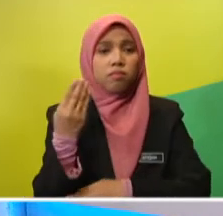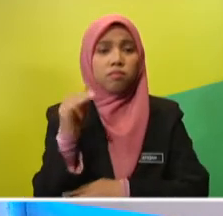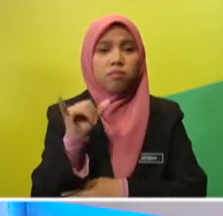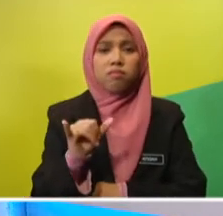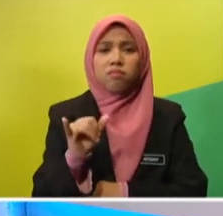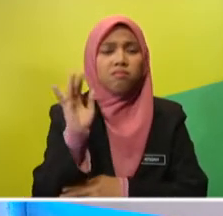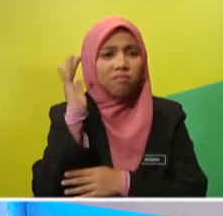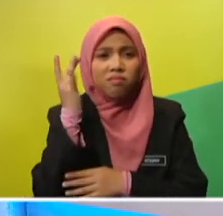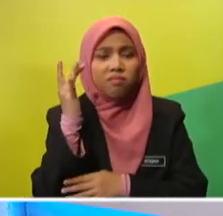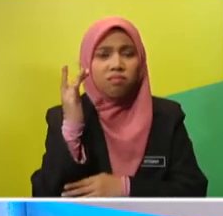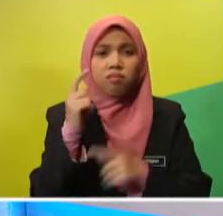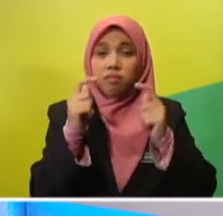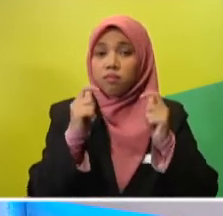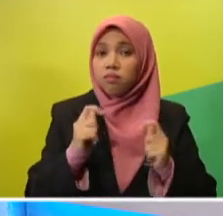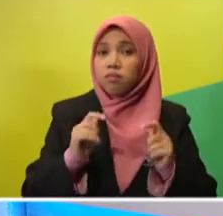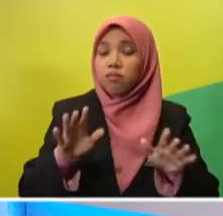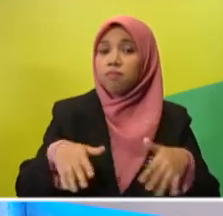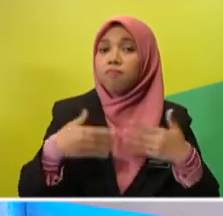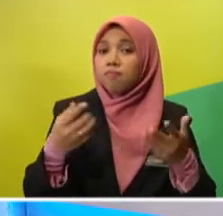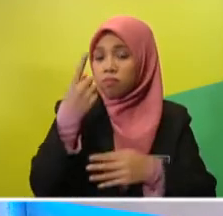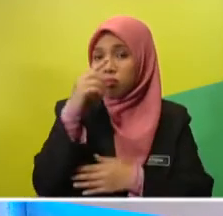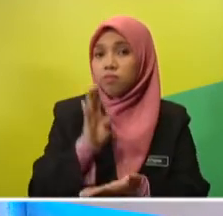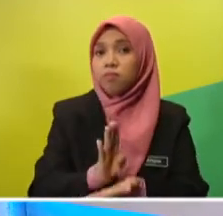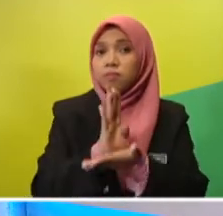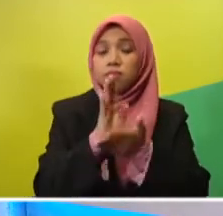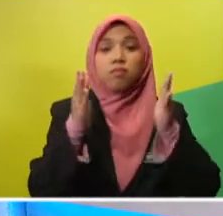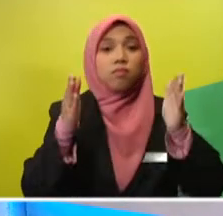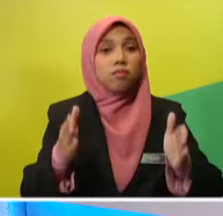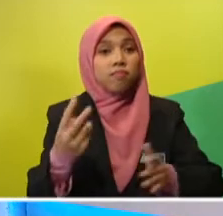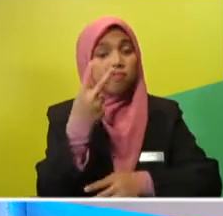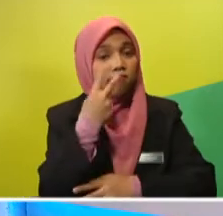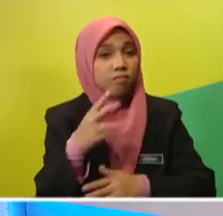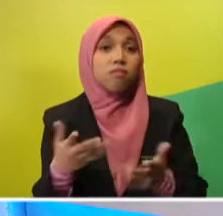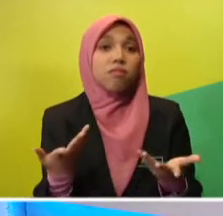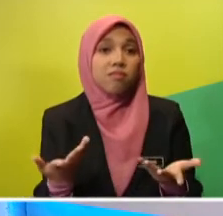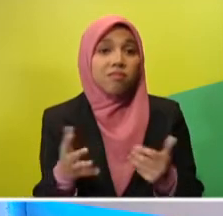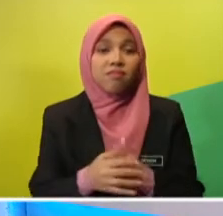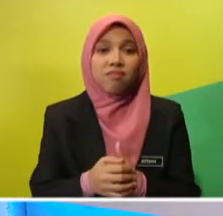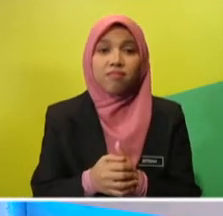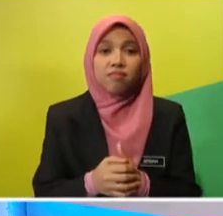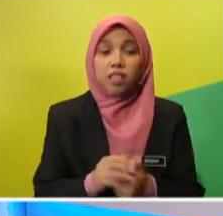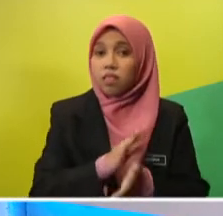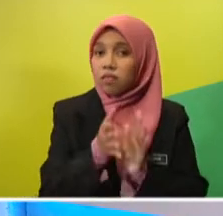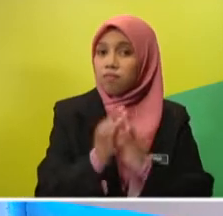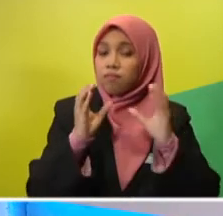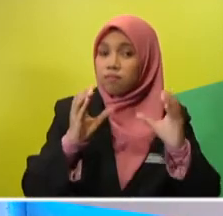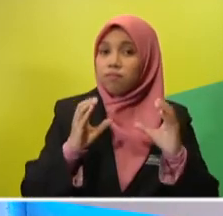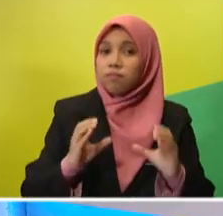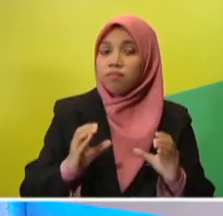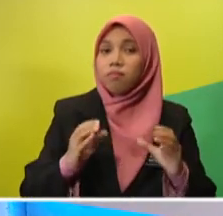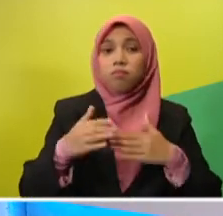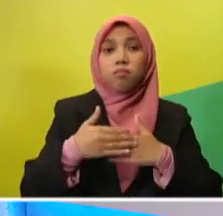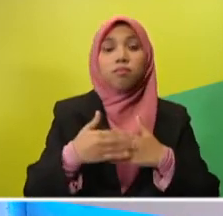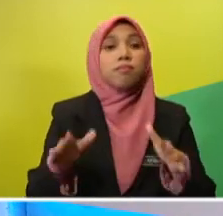prosedur dan juga teknik, bagaimana nak membantu mereka yang ketidakupayaan penglihatan. Jadi cara yang paling mudah bagaimana ya